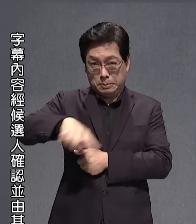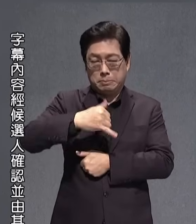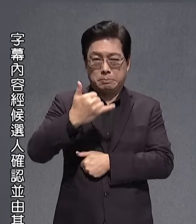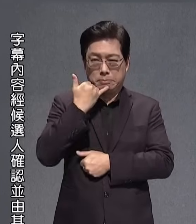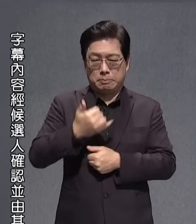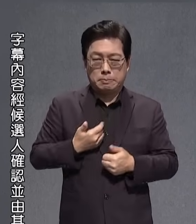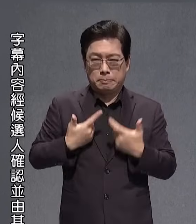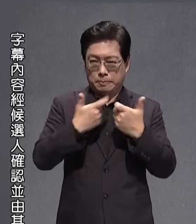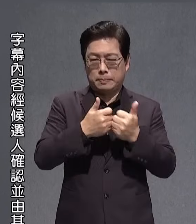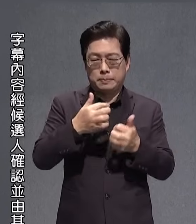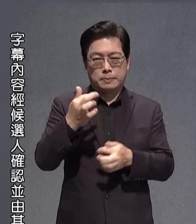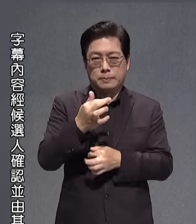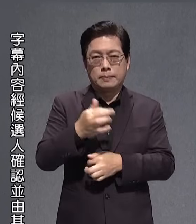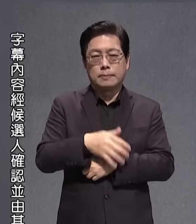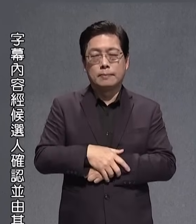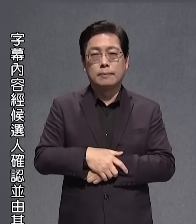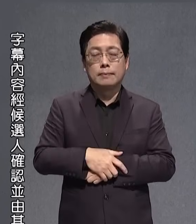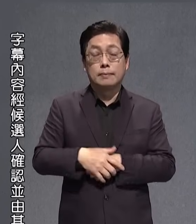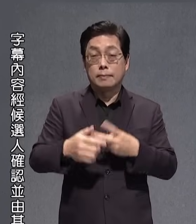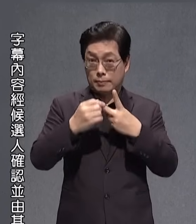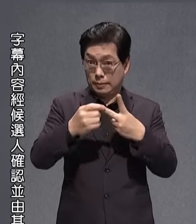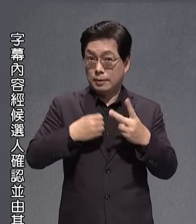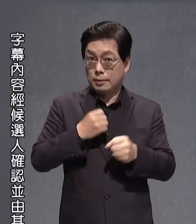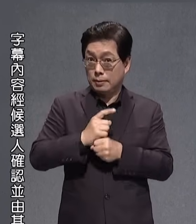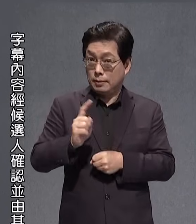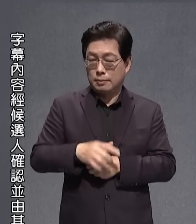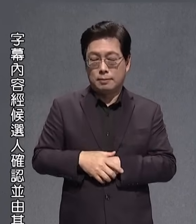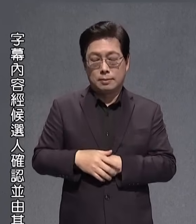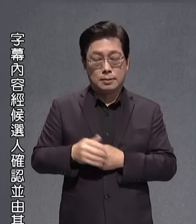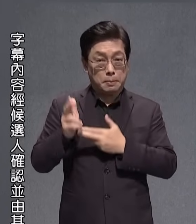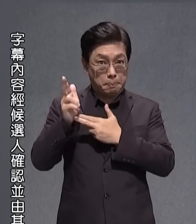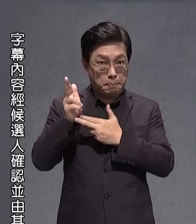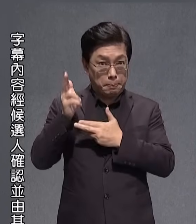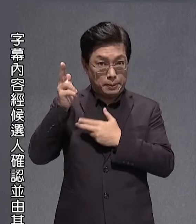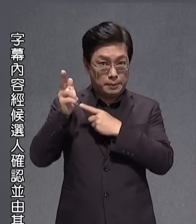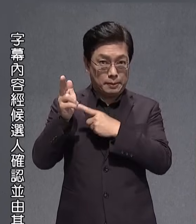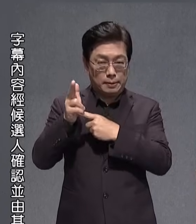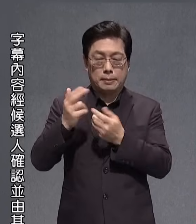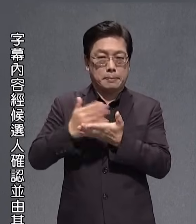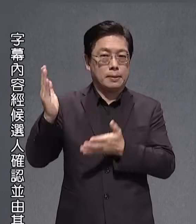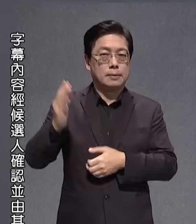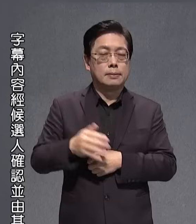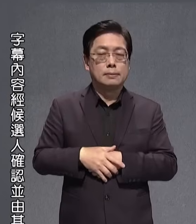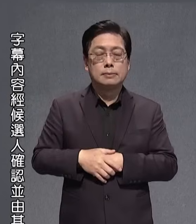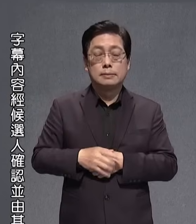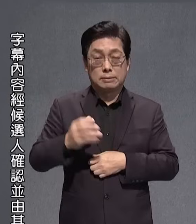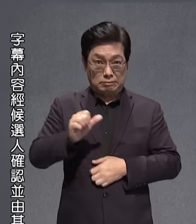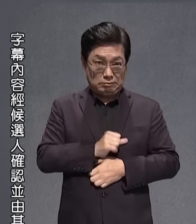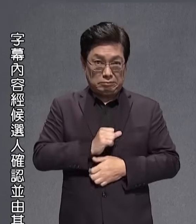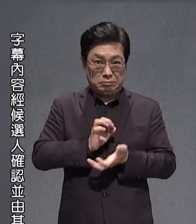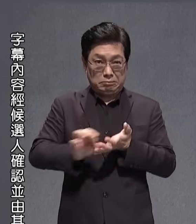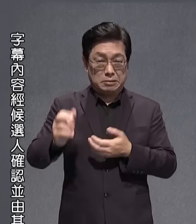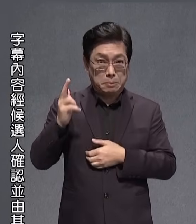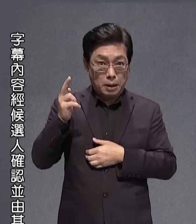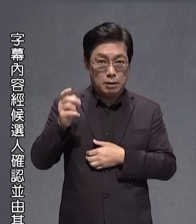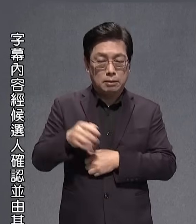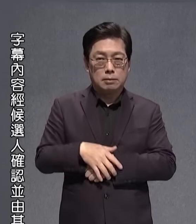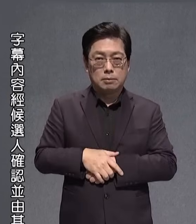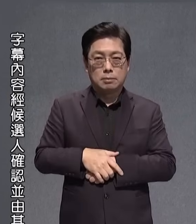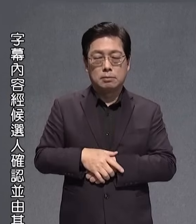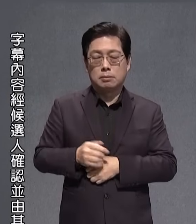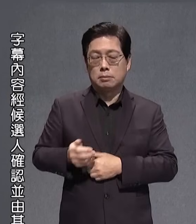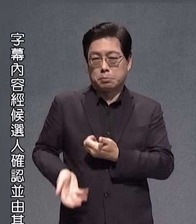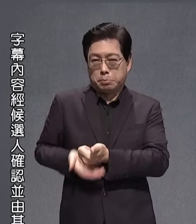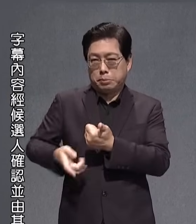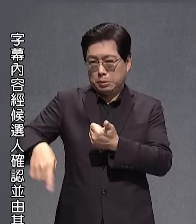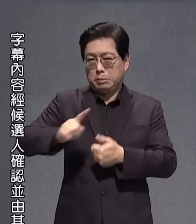功效。第四，我要做扫枪，我第一个讲。黑枪，鼓励他自